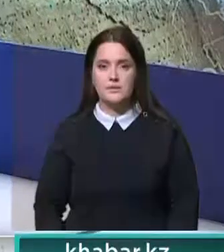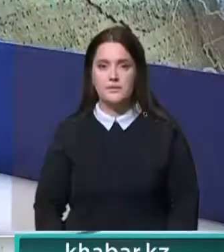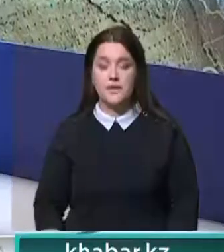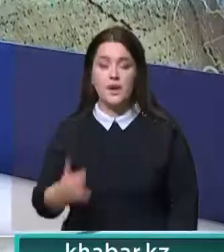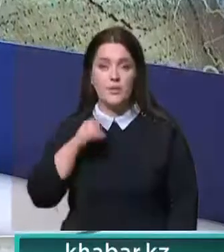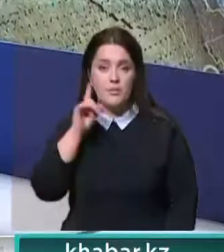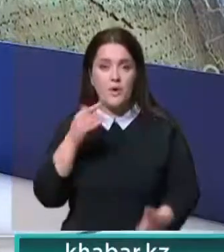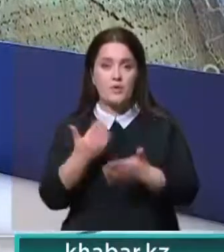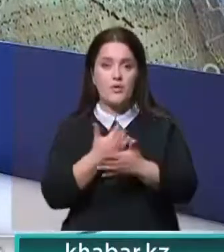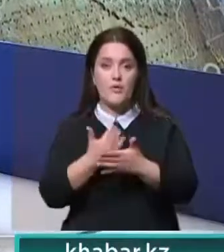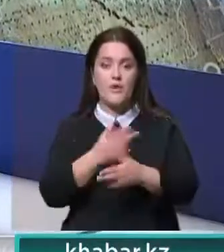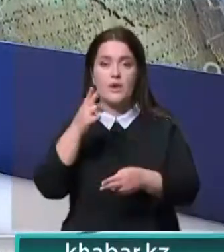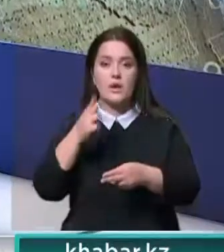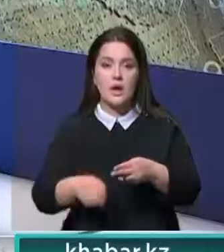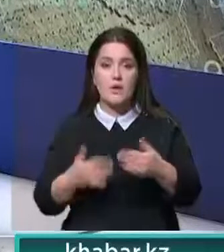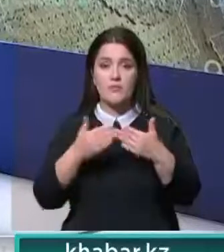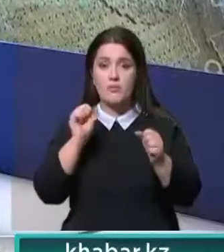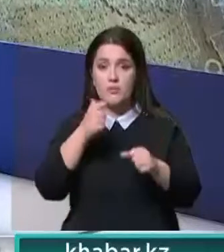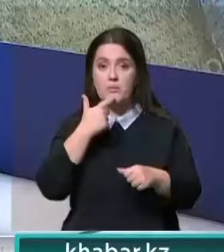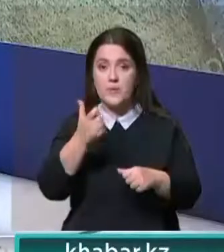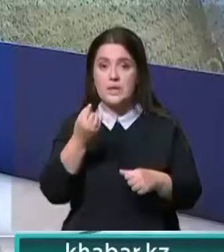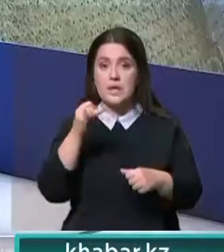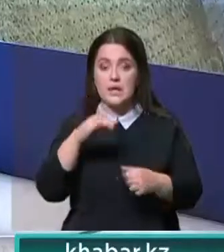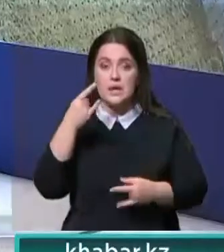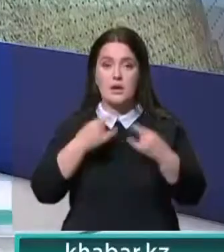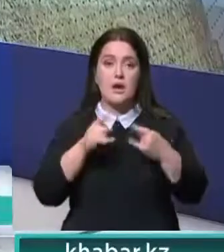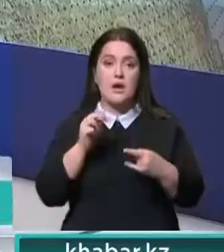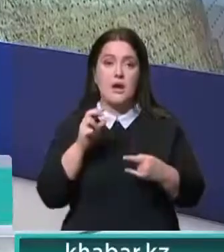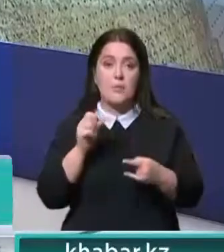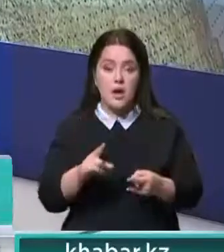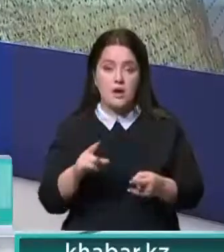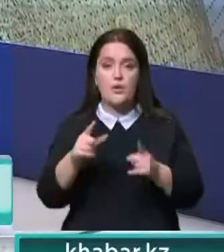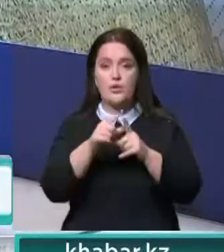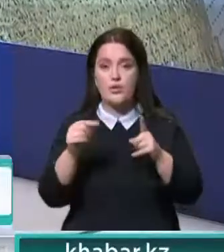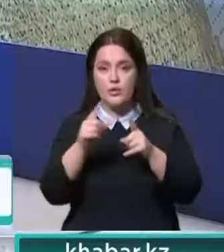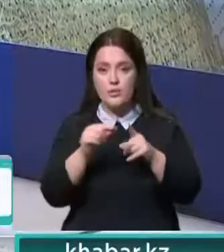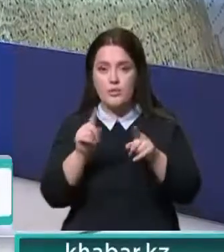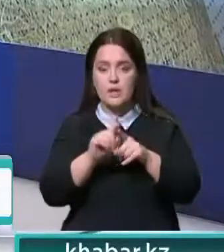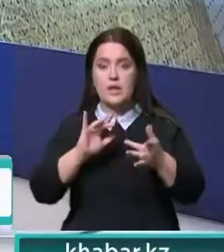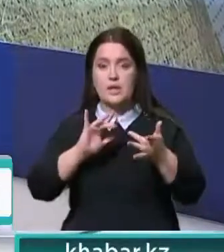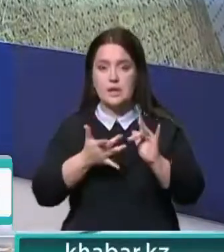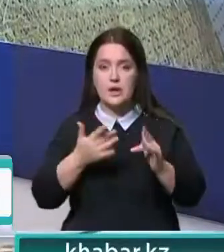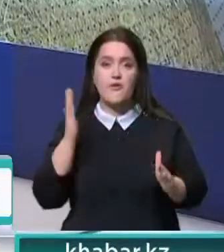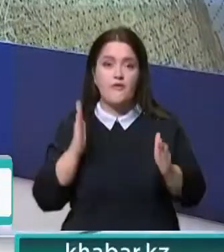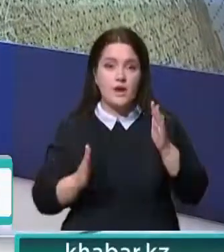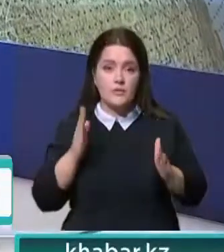У меня на этом все. Отмечу, наши выпуски можно посмотреть на сайте телеканала «Хабар», на YouTube-канале, в социальных сетях Facebook, Instagram.